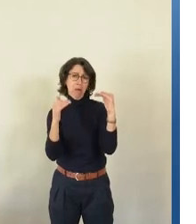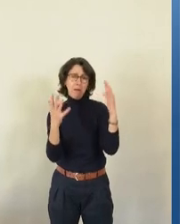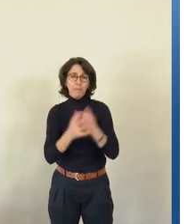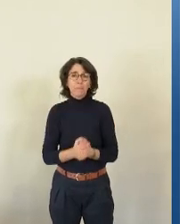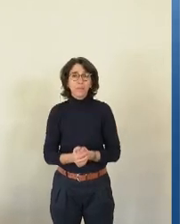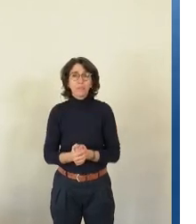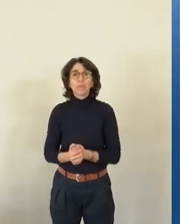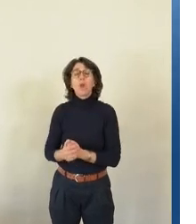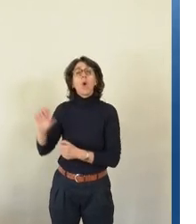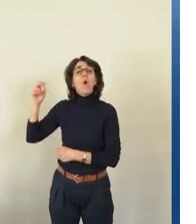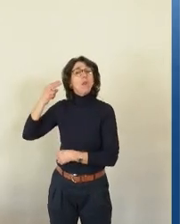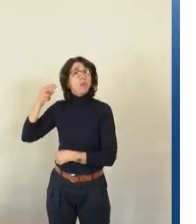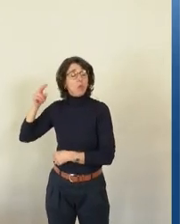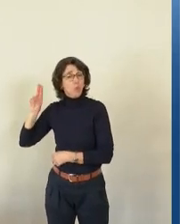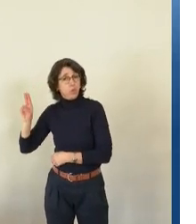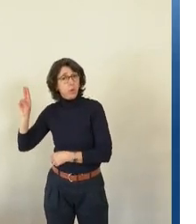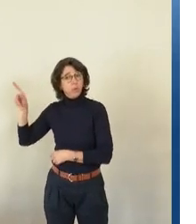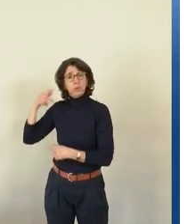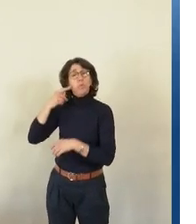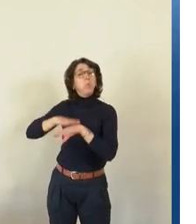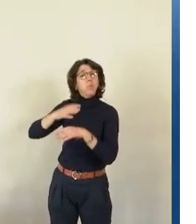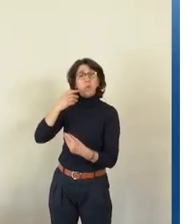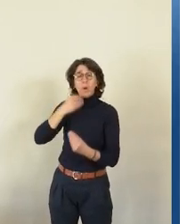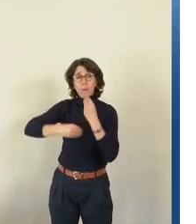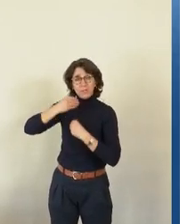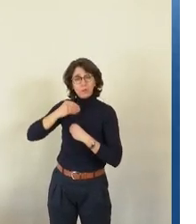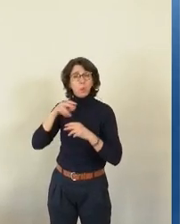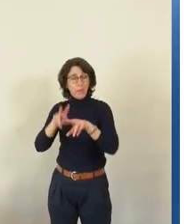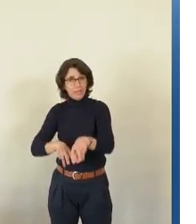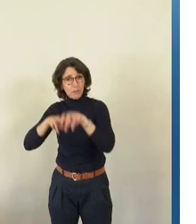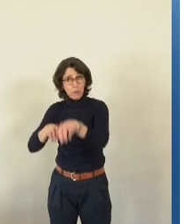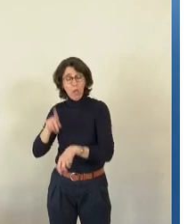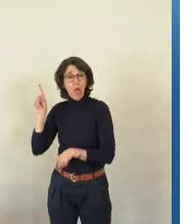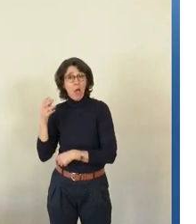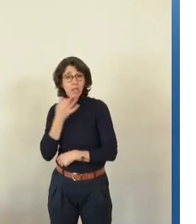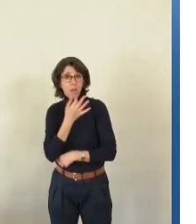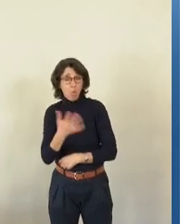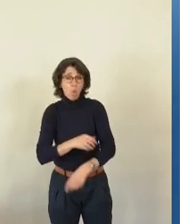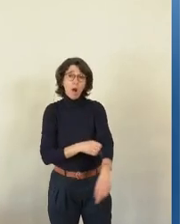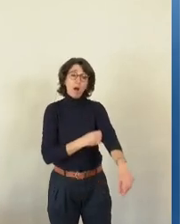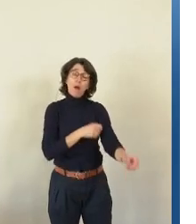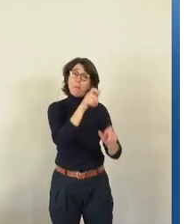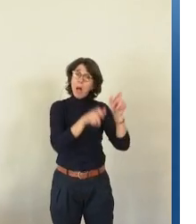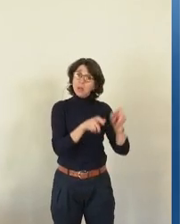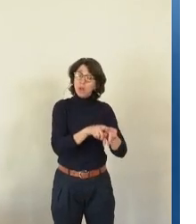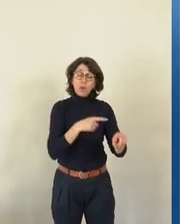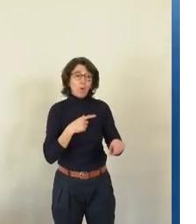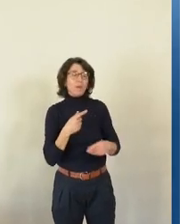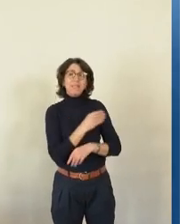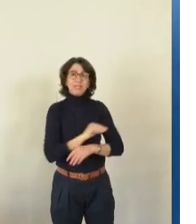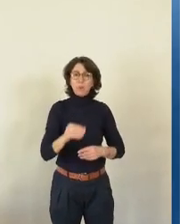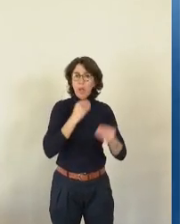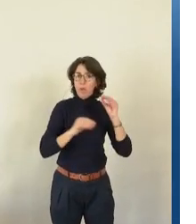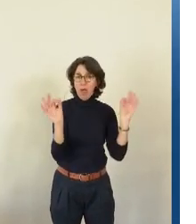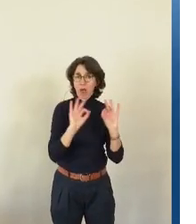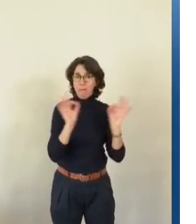pour pour l'alimentation et l'agriculture on considère qu'une personne est en insécurité alimentaire dès lors qu'elle ne bénéficie pas d'un d'un